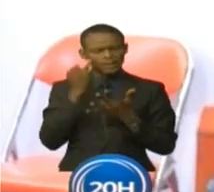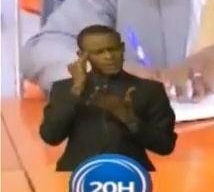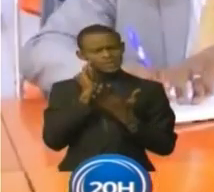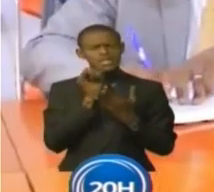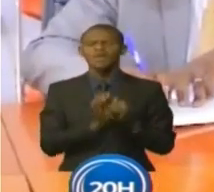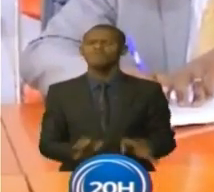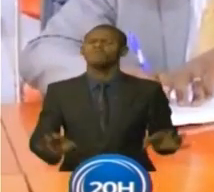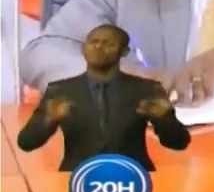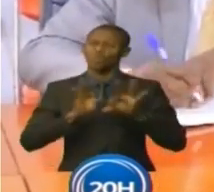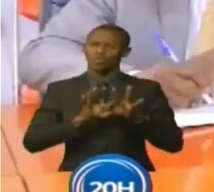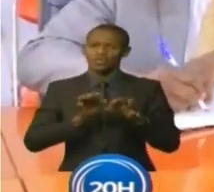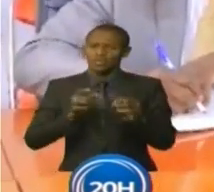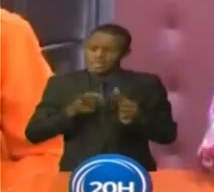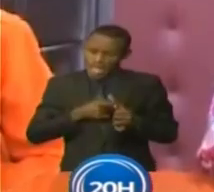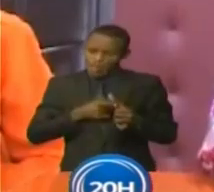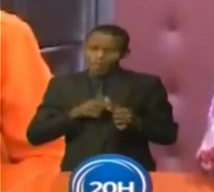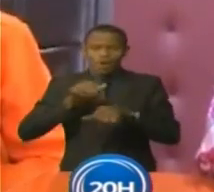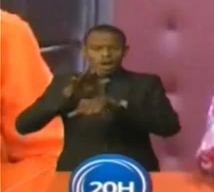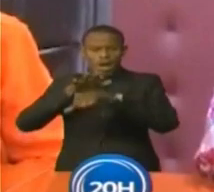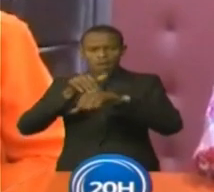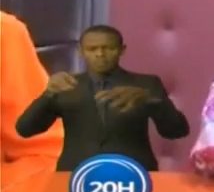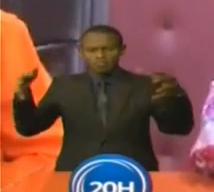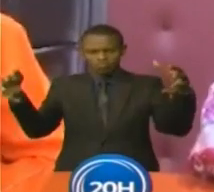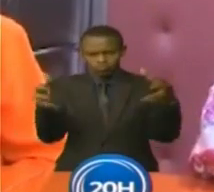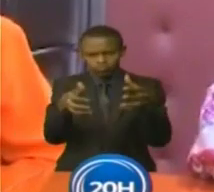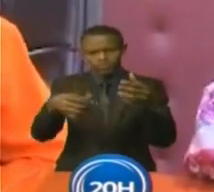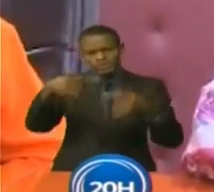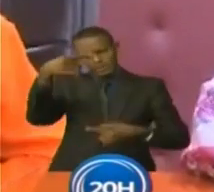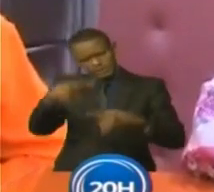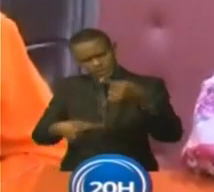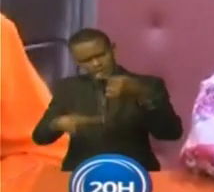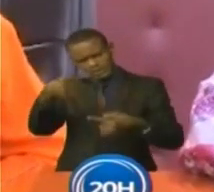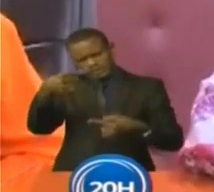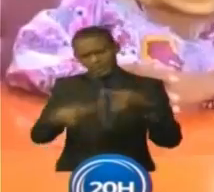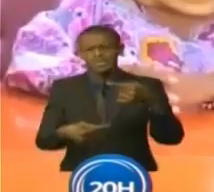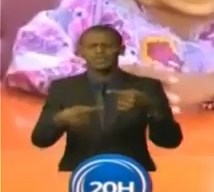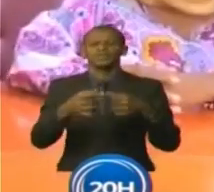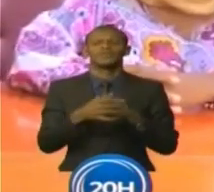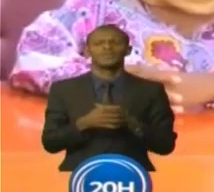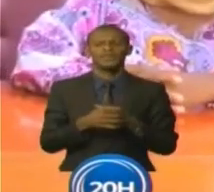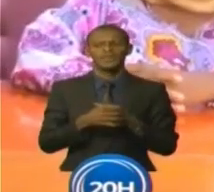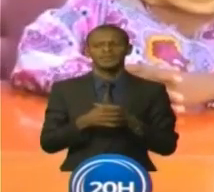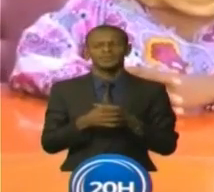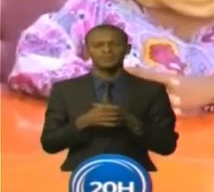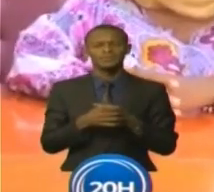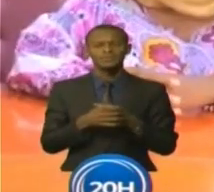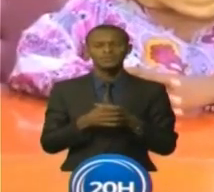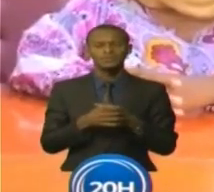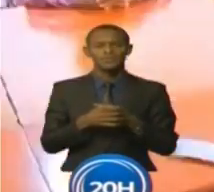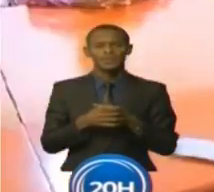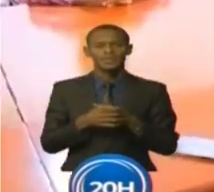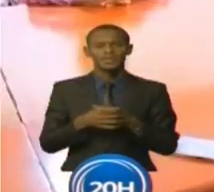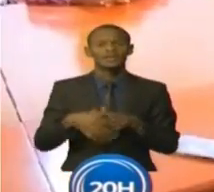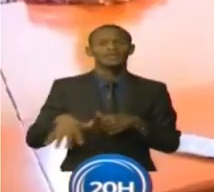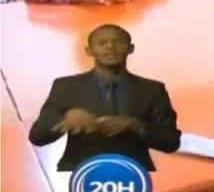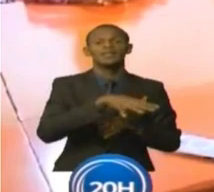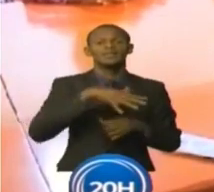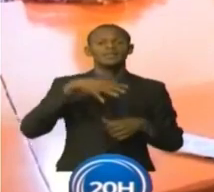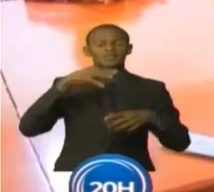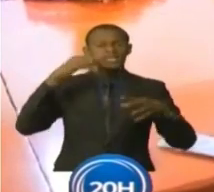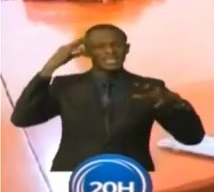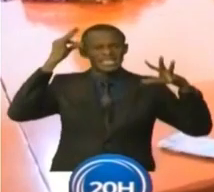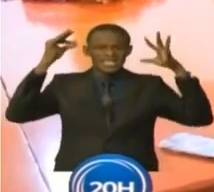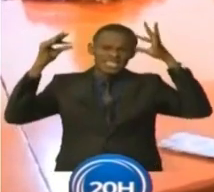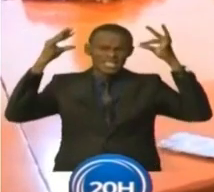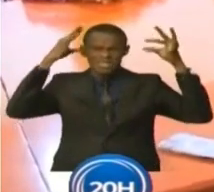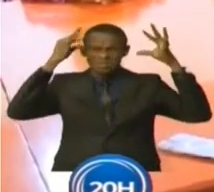dialogue à la base. Le Brésil est membre du Conseil de sécurité. Il va présider cet organe des Nations Unies pour le